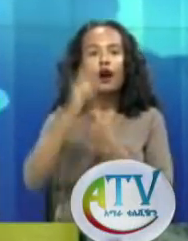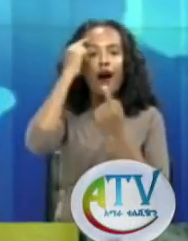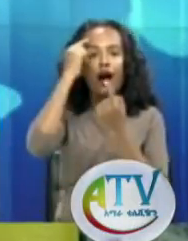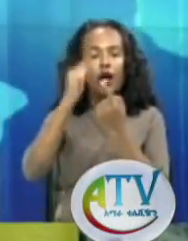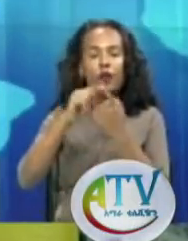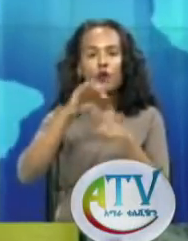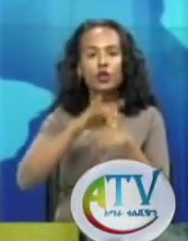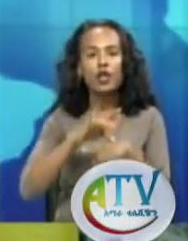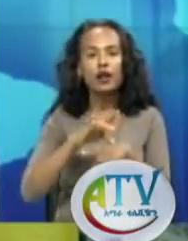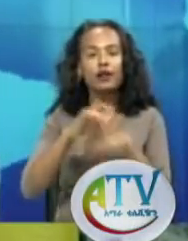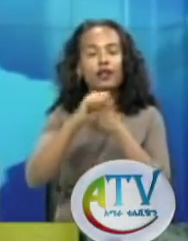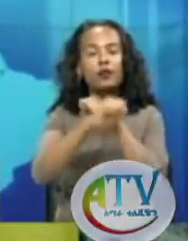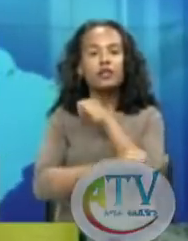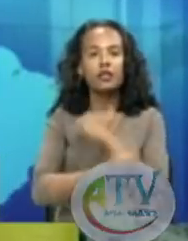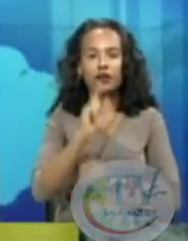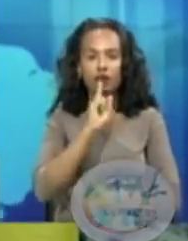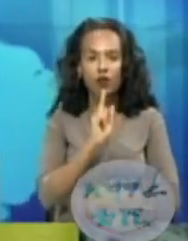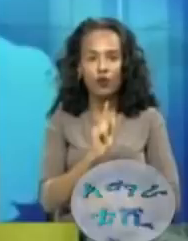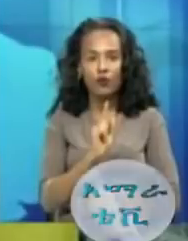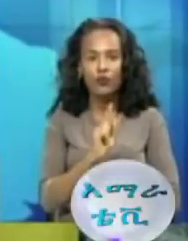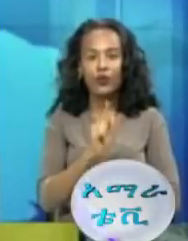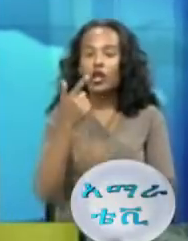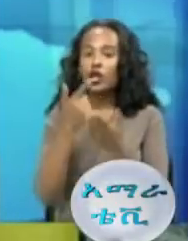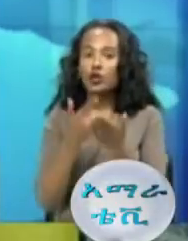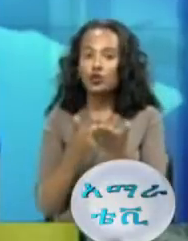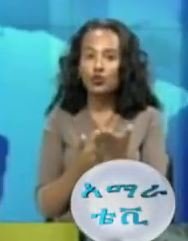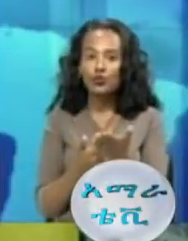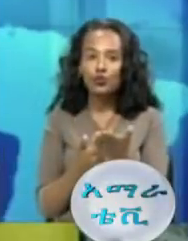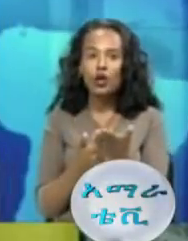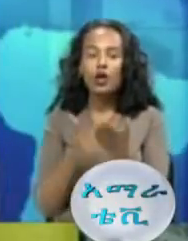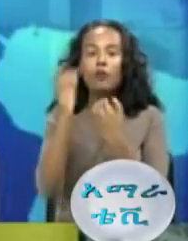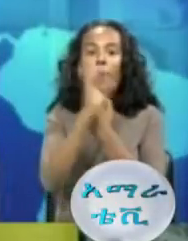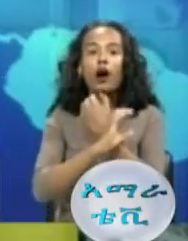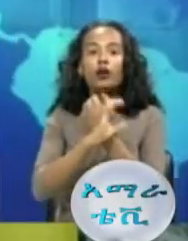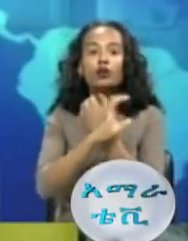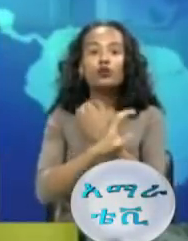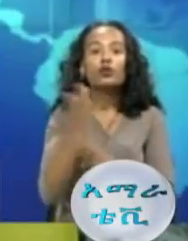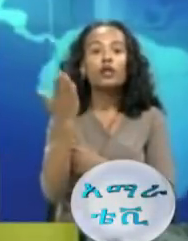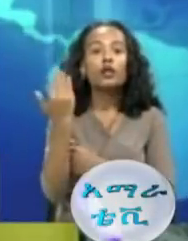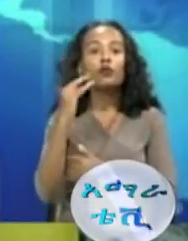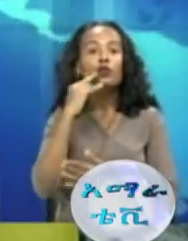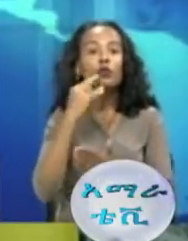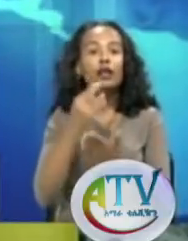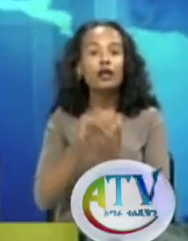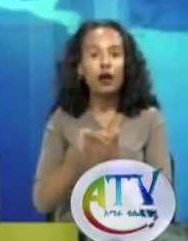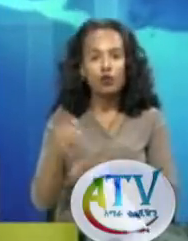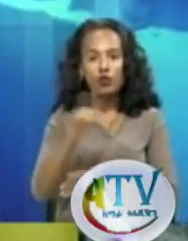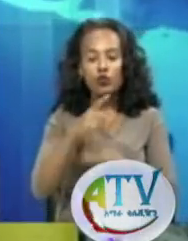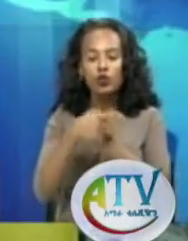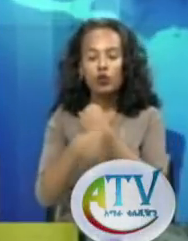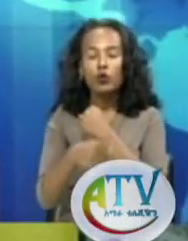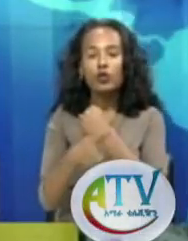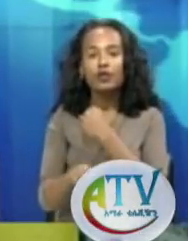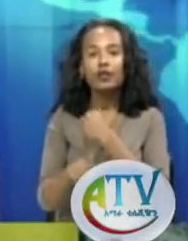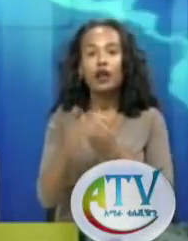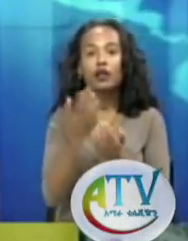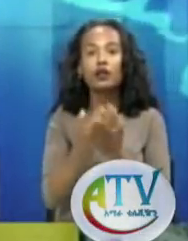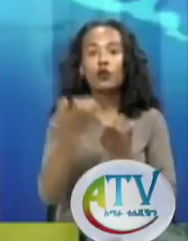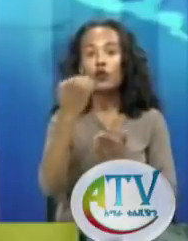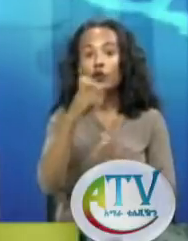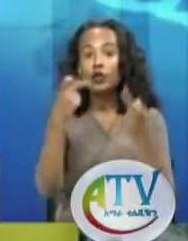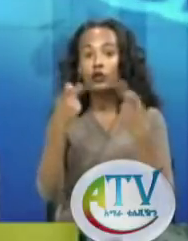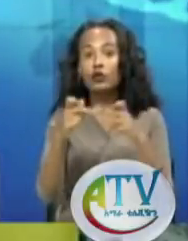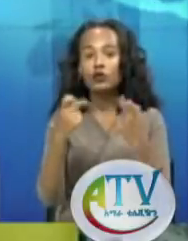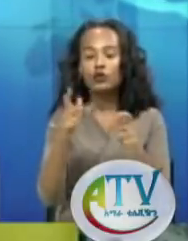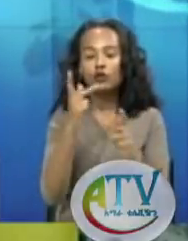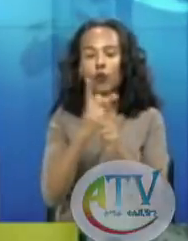ላይ የተመሰረተ ነው። እነርሱም በሀገሪቱ የነበሩ መልካም የሆኑ የፖለቲካና ኢኮኖሚ ድሎችን